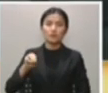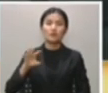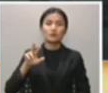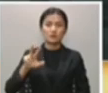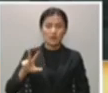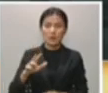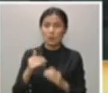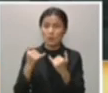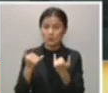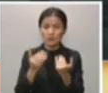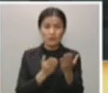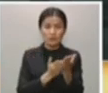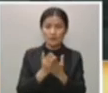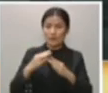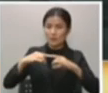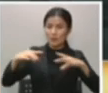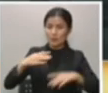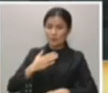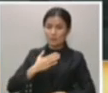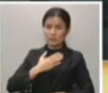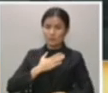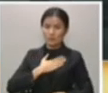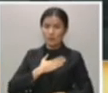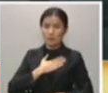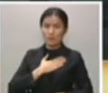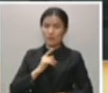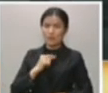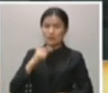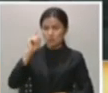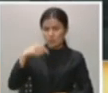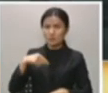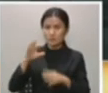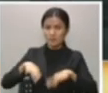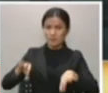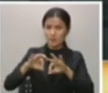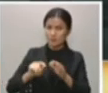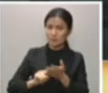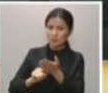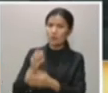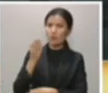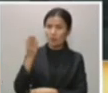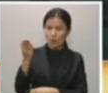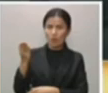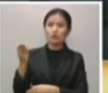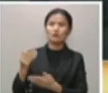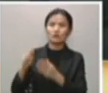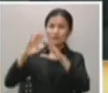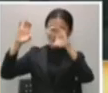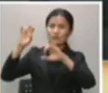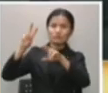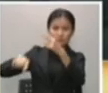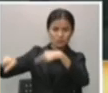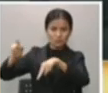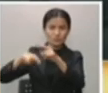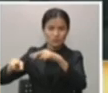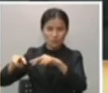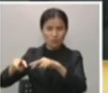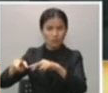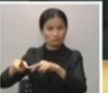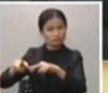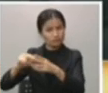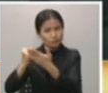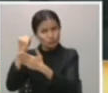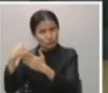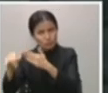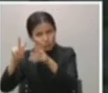ที่ฝ่ายค้านมีความจำเป็นอย่างยิ่งที่จะต้องเปิดอภิปรายไม่ไว้วางใจซึ่งถือเป็นการอภิปรายที่มี